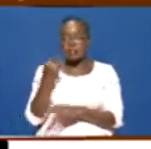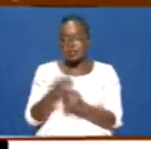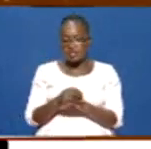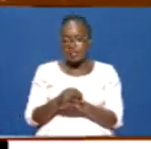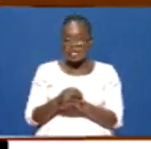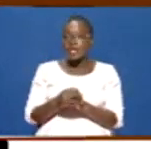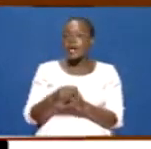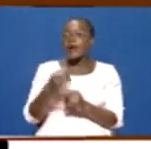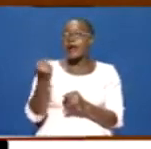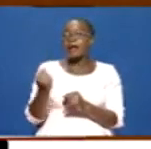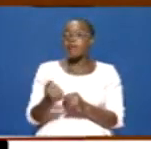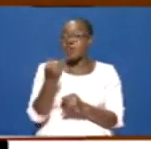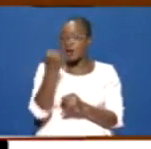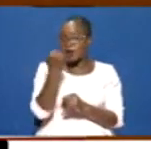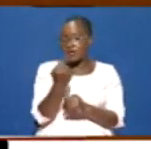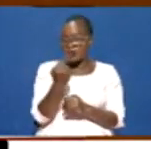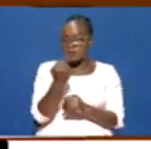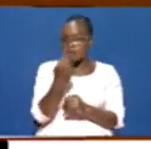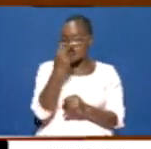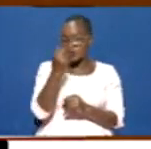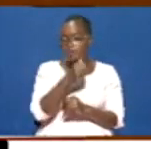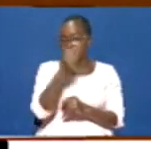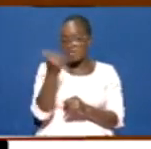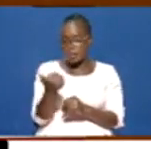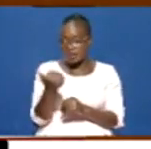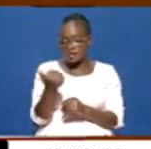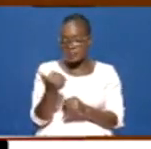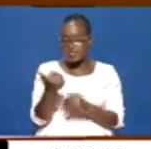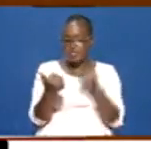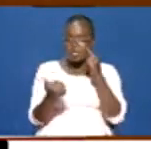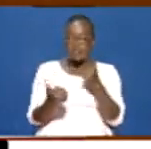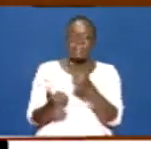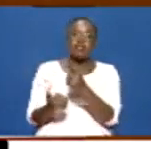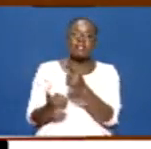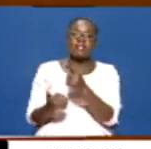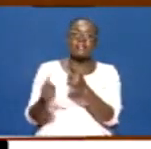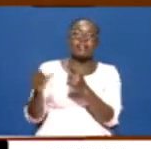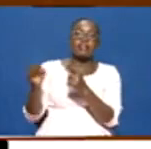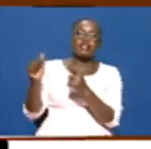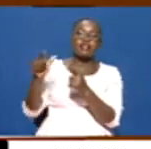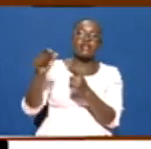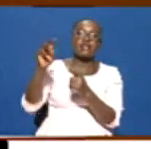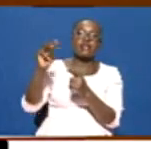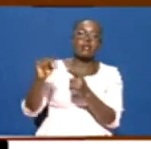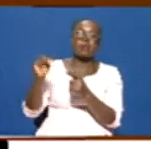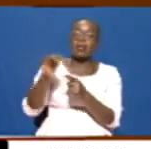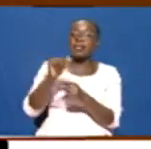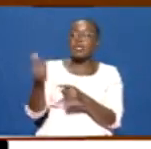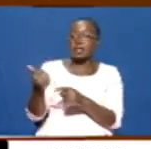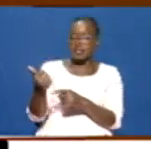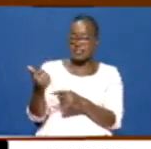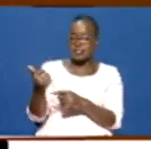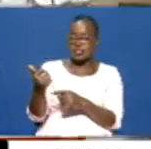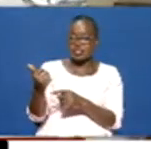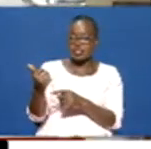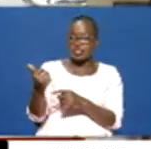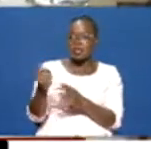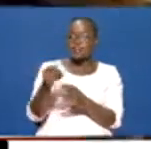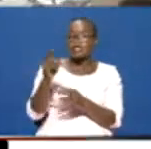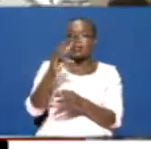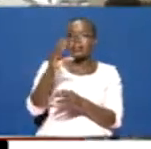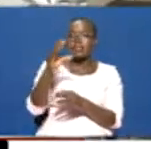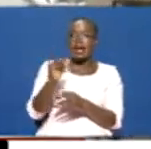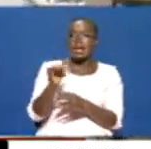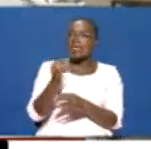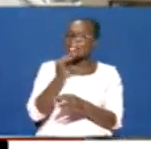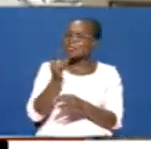washukiwa watano, akiwemo Trevor Ndwiga, Barigi Abdikadir, Salim Rashid na Mohamed Abubakar, ambao ni kitengo cha DCI kimewataja